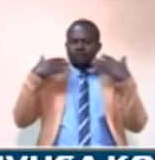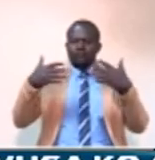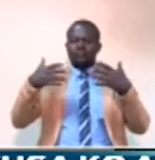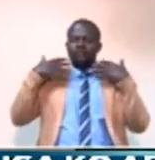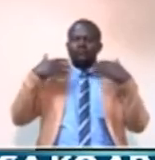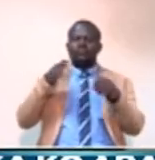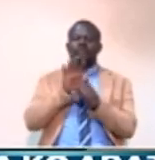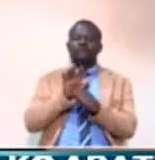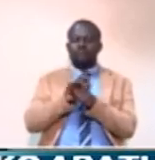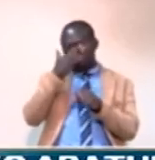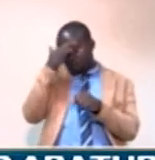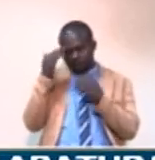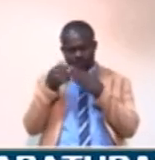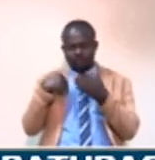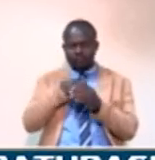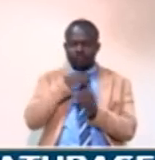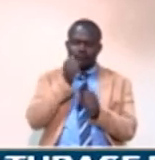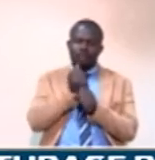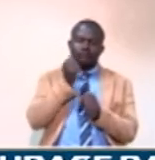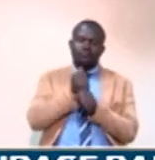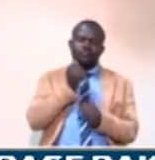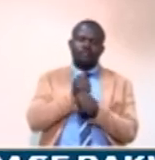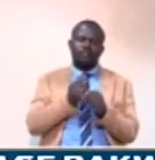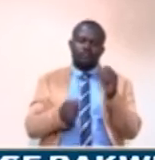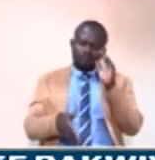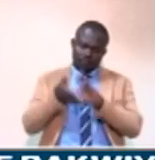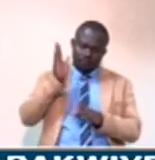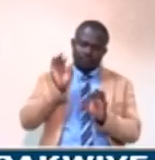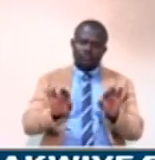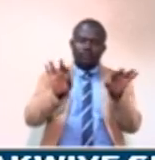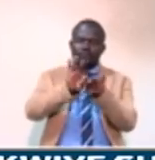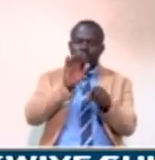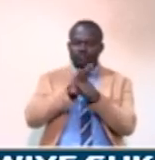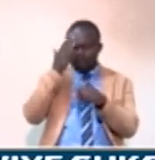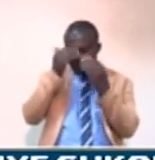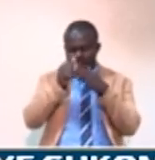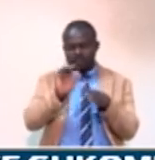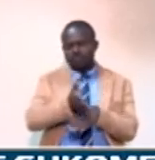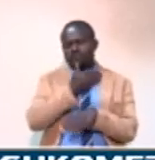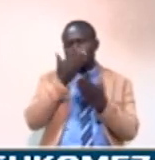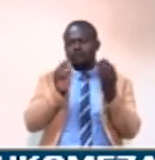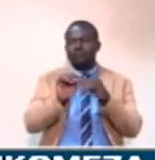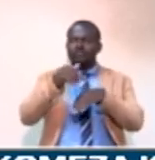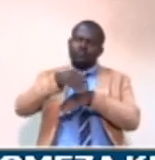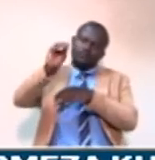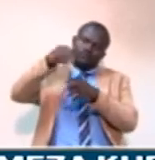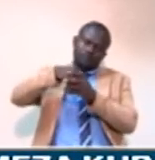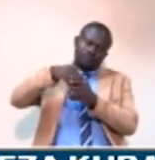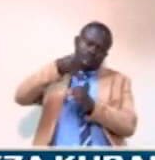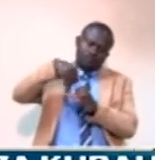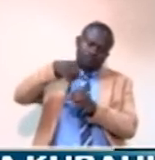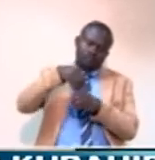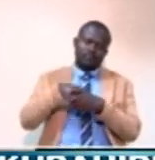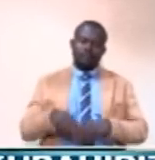cyane. Niyo mpamvu turi gukora ibyihuse kugira ngo tumukure hano, tumujyanemo imbere mu barwayi kugira ngo tumufashe